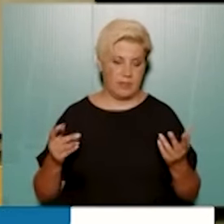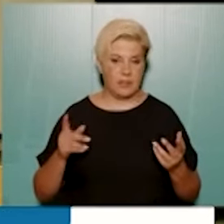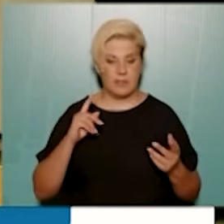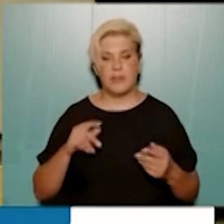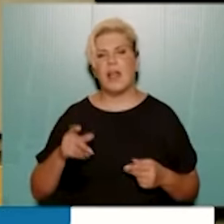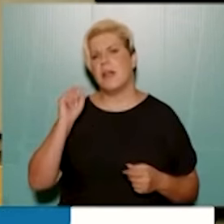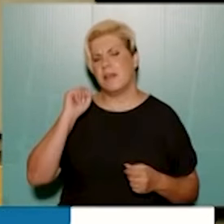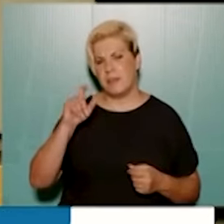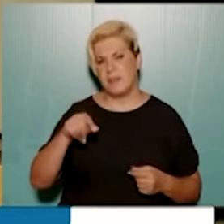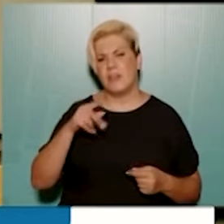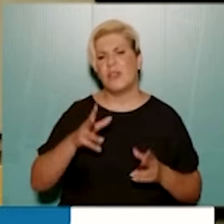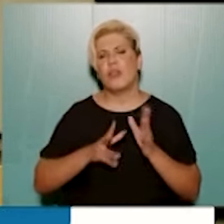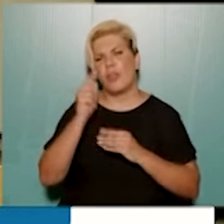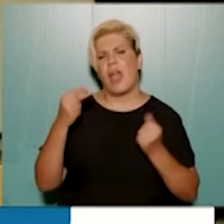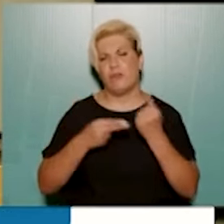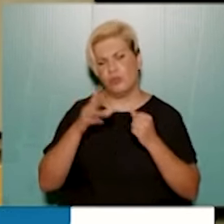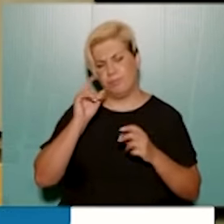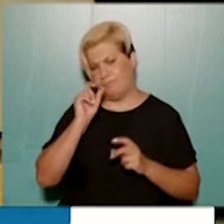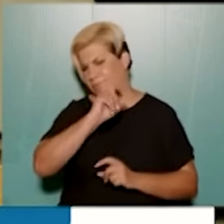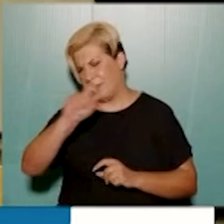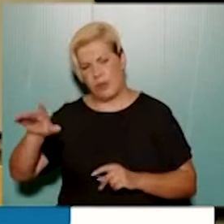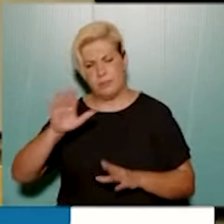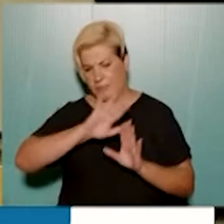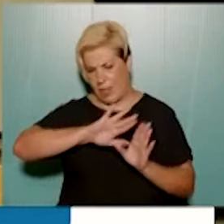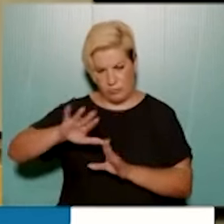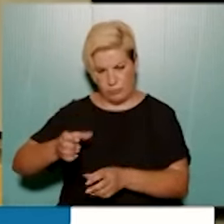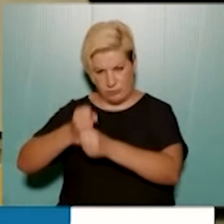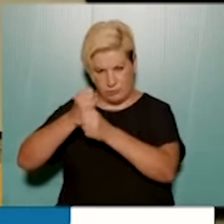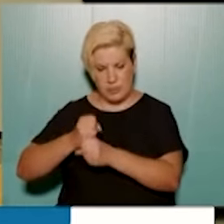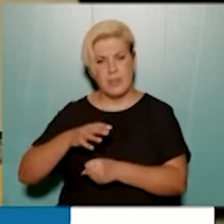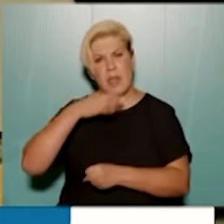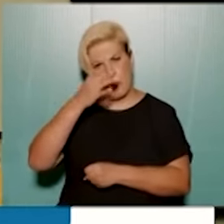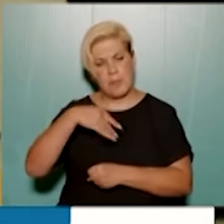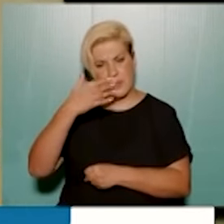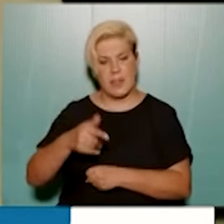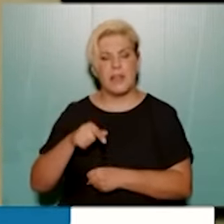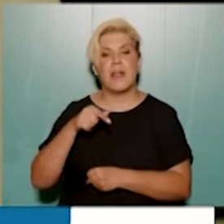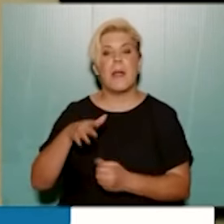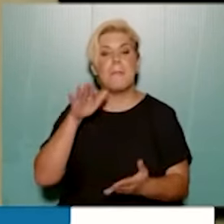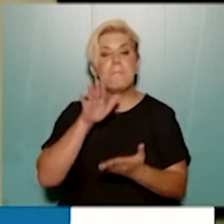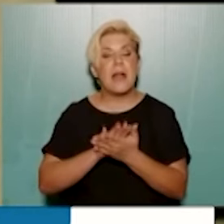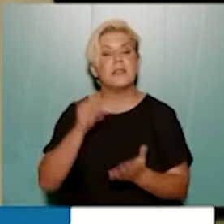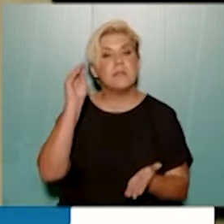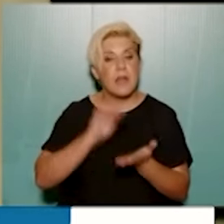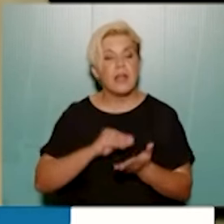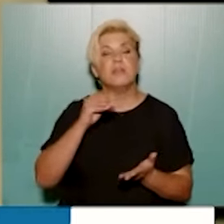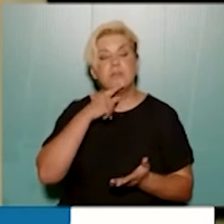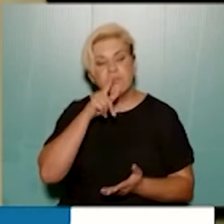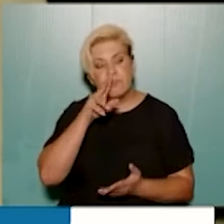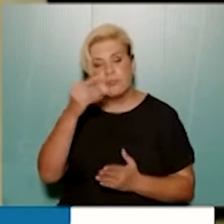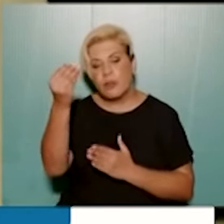αυτή την ευνηδιαστική της 12ης Αυγούστου, θα πω κάποια πράγματα μετά, γίναμε μάρτυρες ξανά για πολλωστή